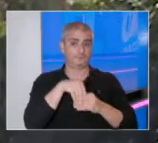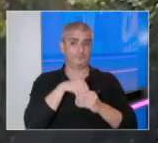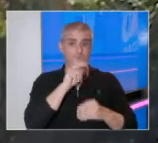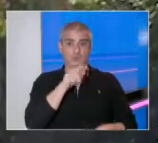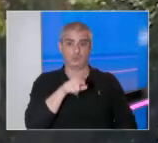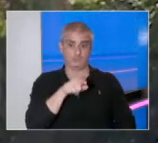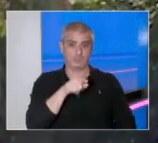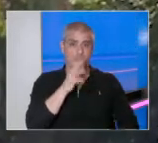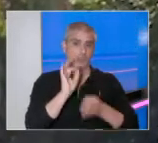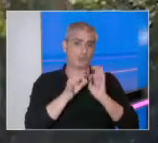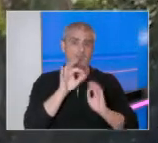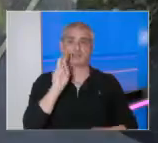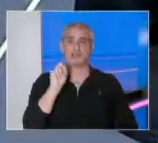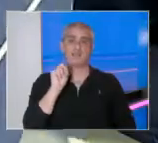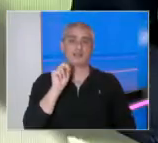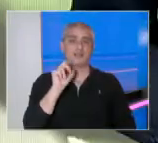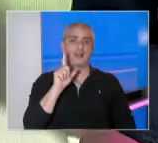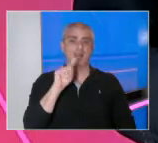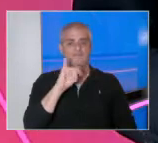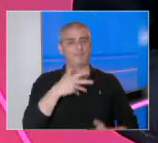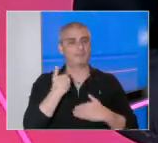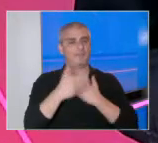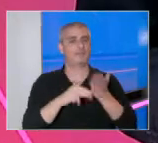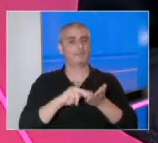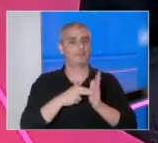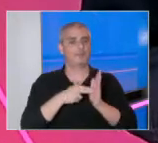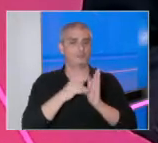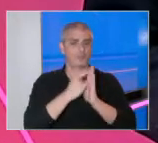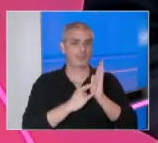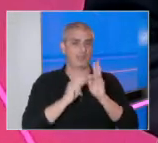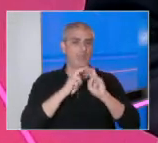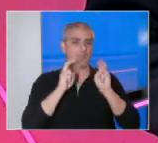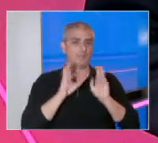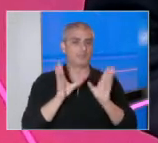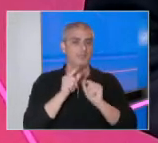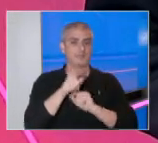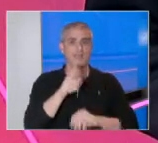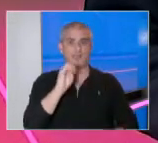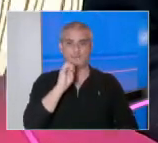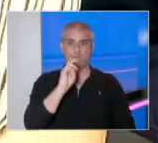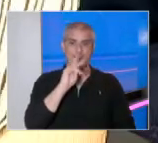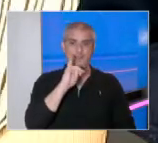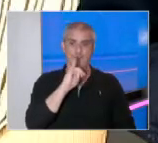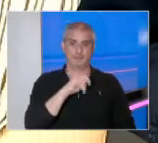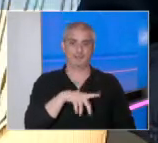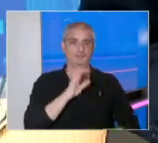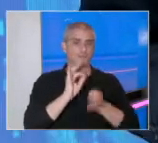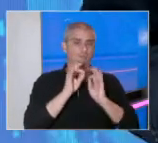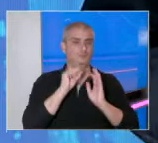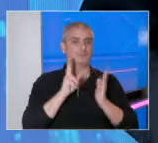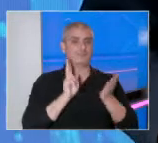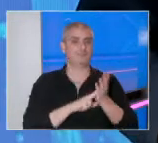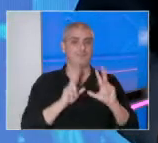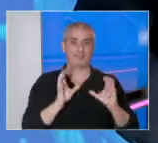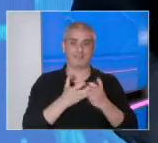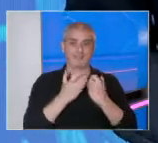העניין הזה, עורכת הדין נטה לוי, מקדמת מדיניות וחקיקה בעמותת איתך מקי, משפטניות למען צדק חברתי.